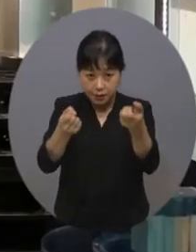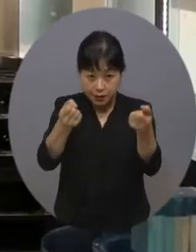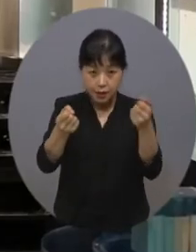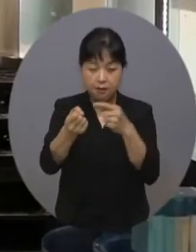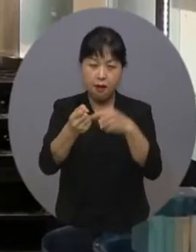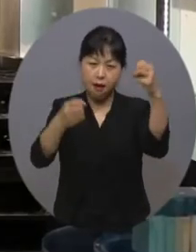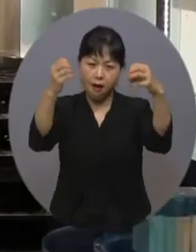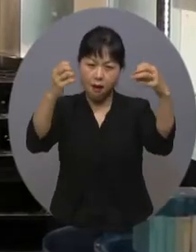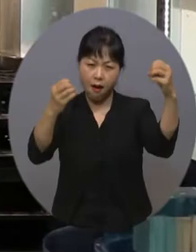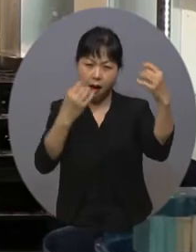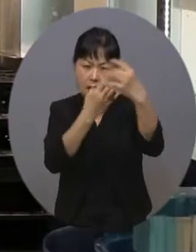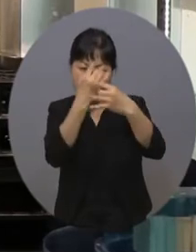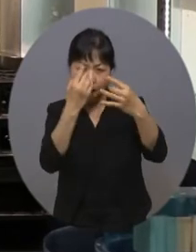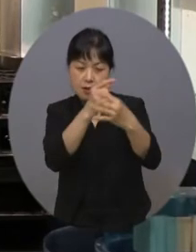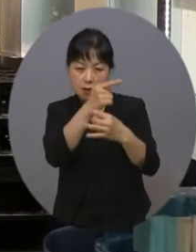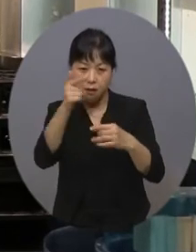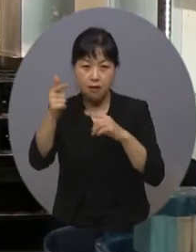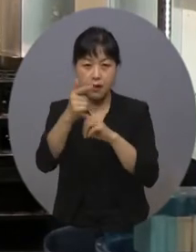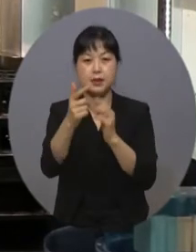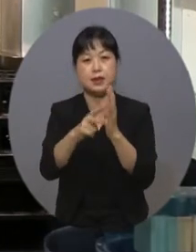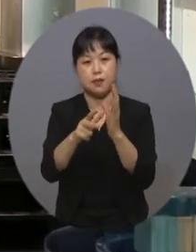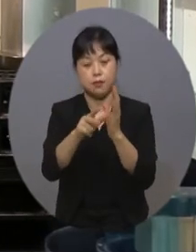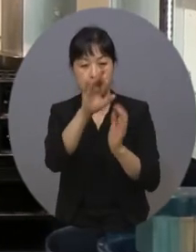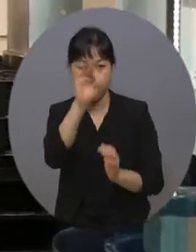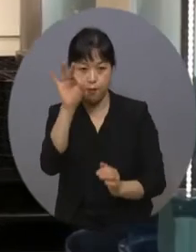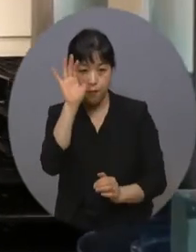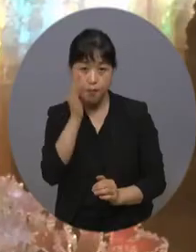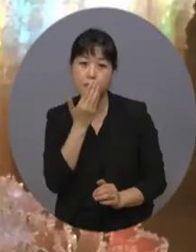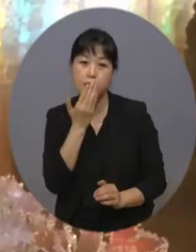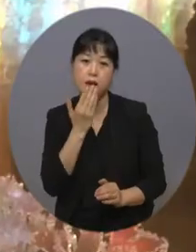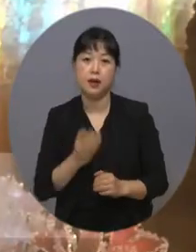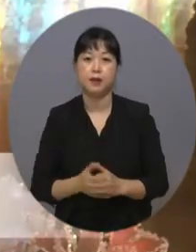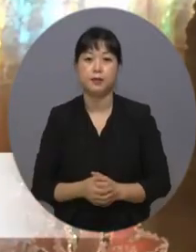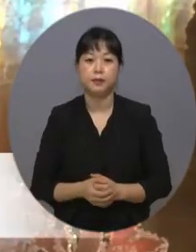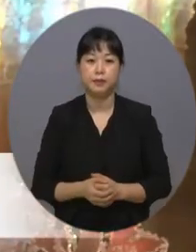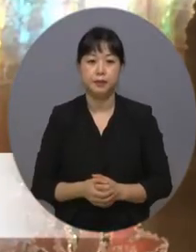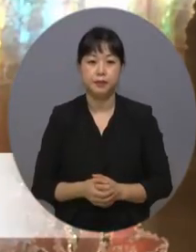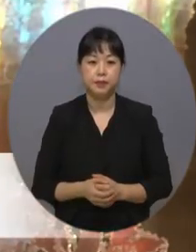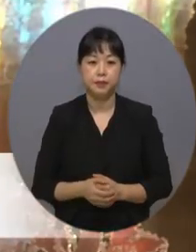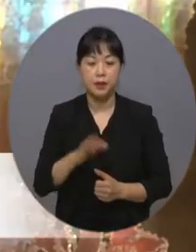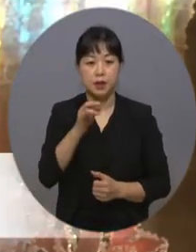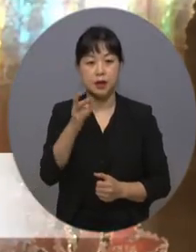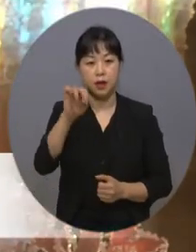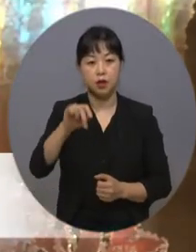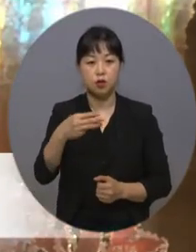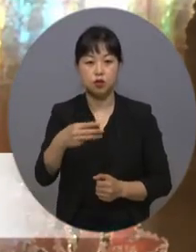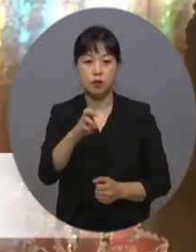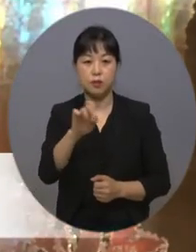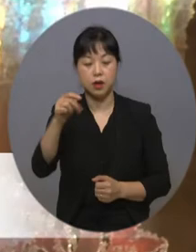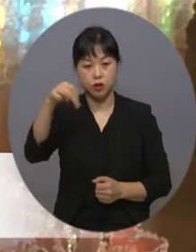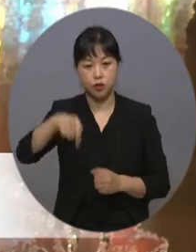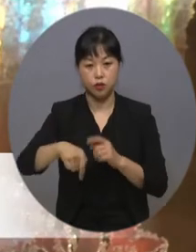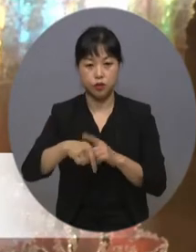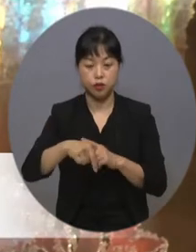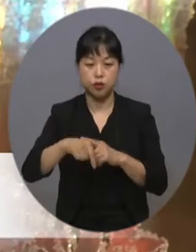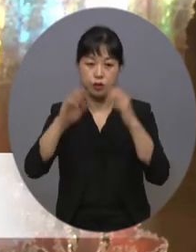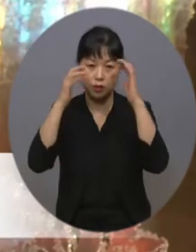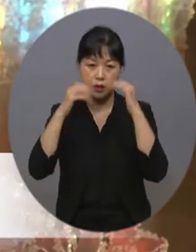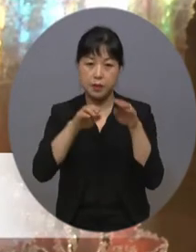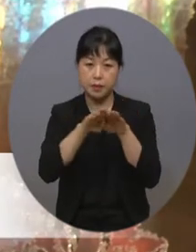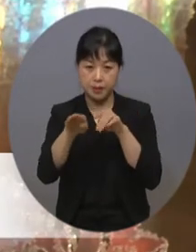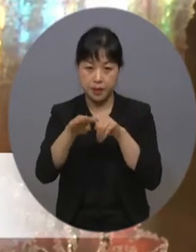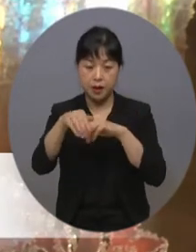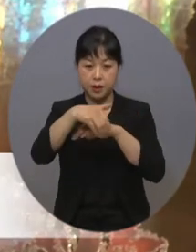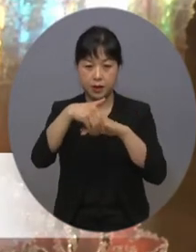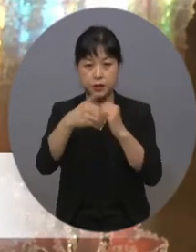몽환적인 빛으로 표현한 작품들을 가까이 할 수 있습니다. 이제 이울마루 여름방학 기획 전시